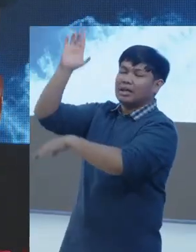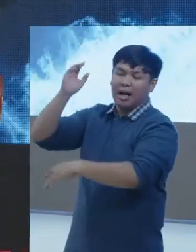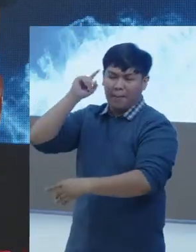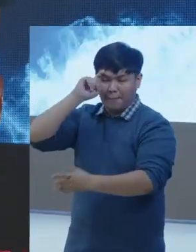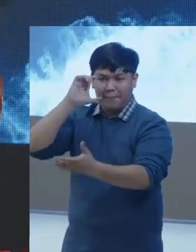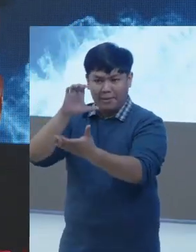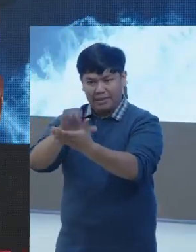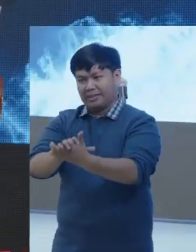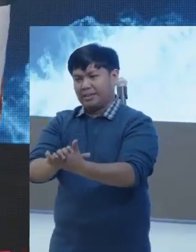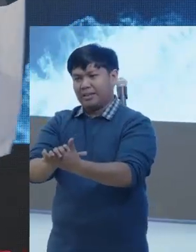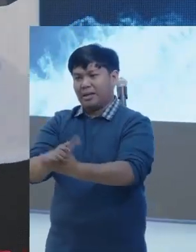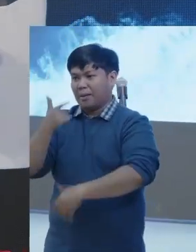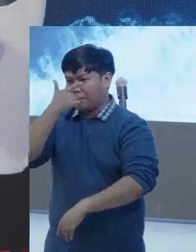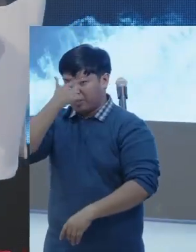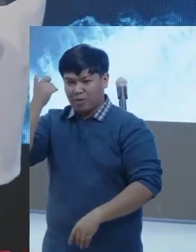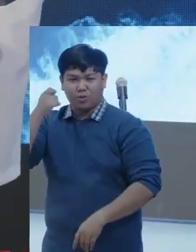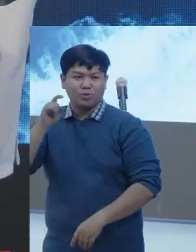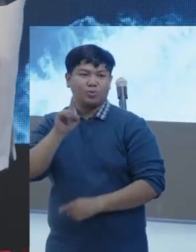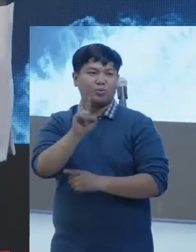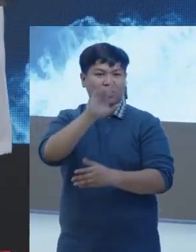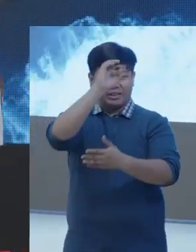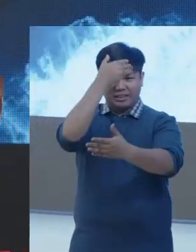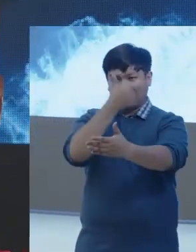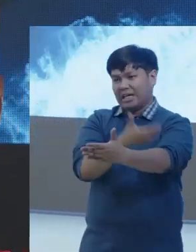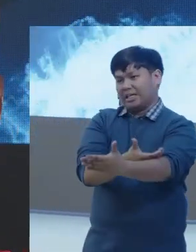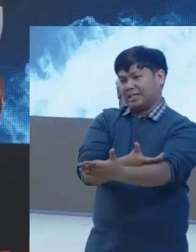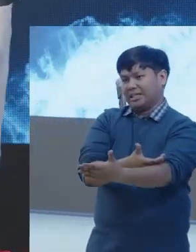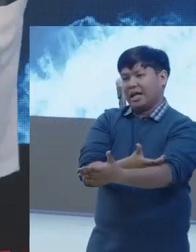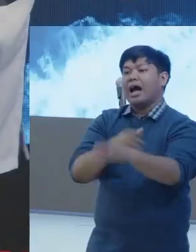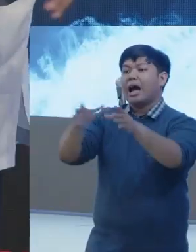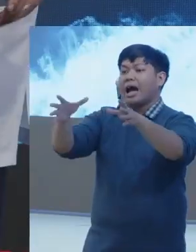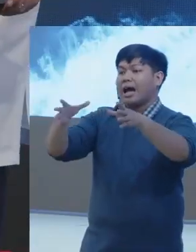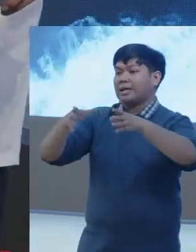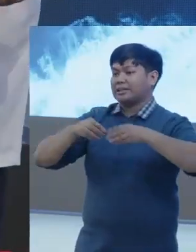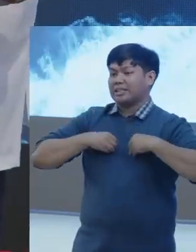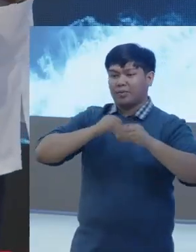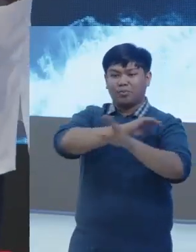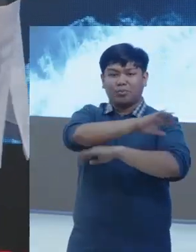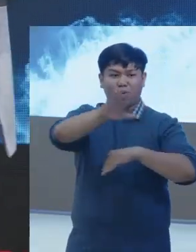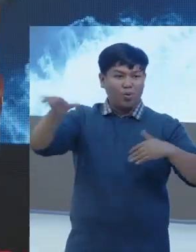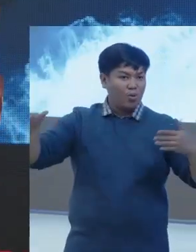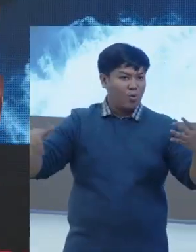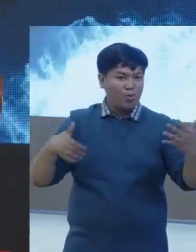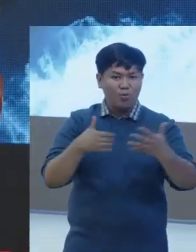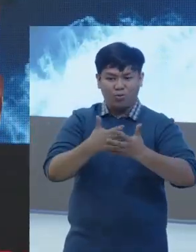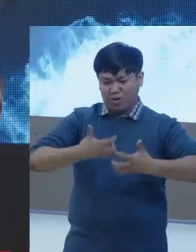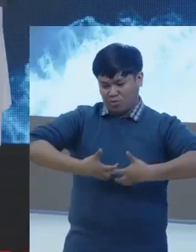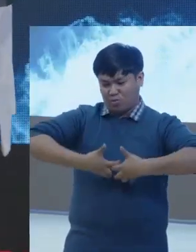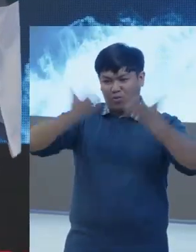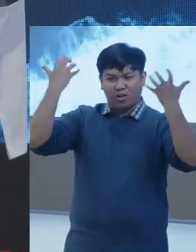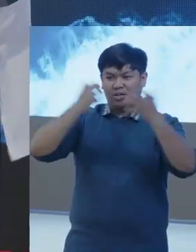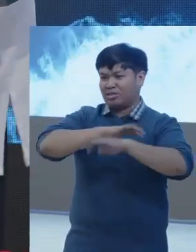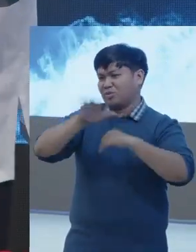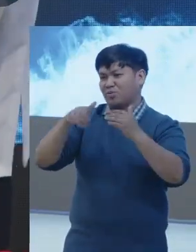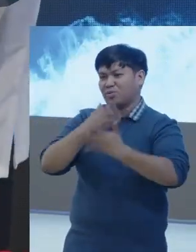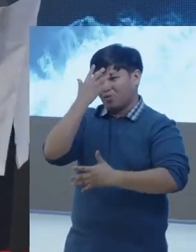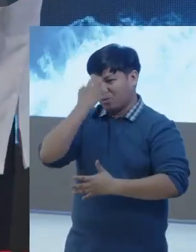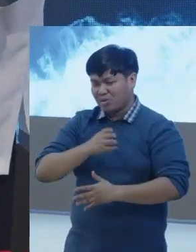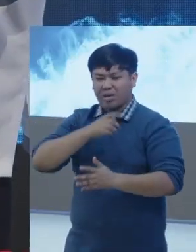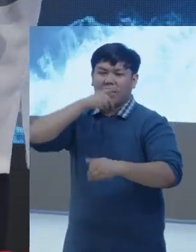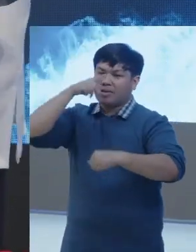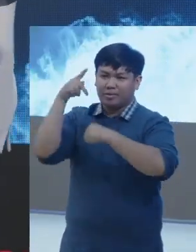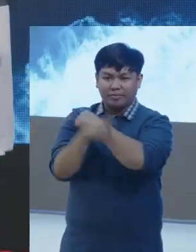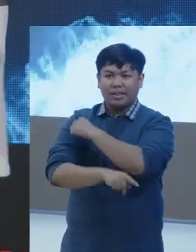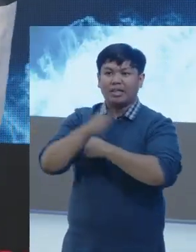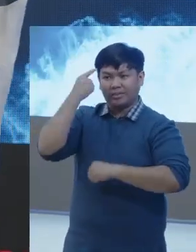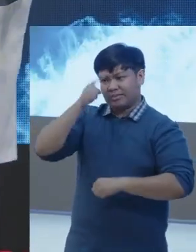sapagkat ang kanyang bugtong na anak ang tumanggap ng puot at galit at kaparusahan